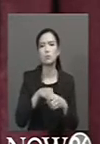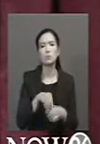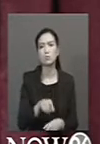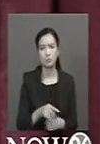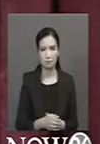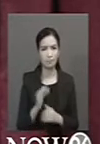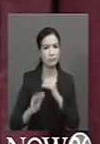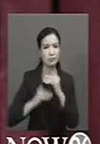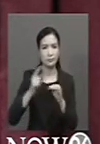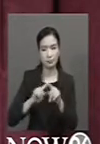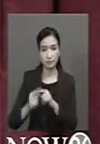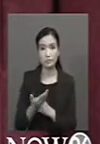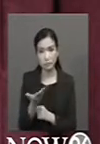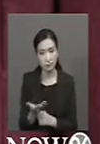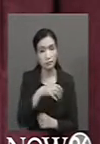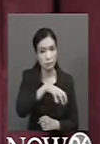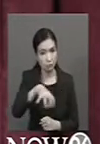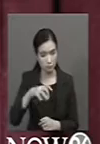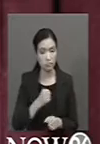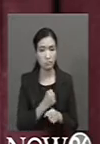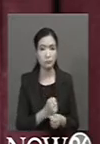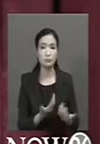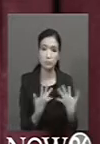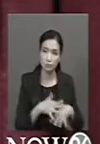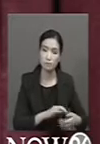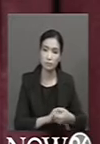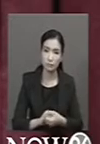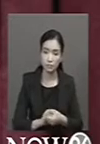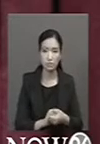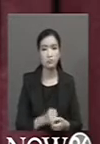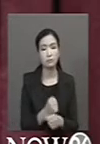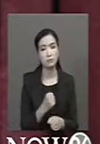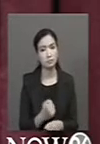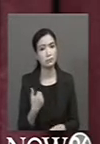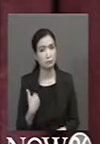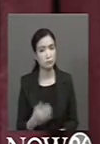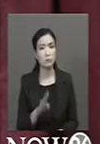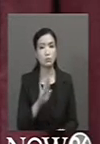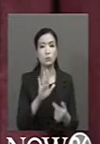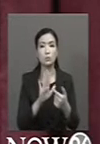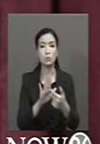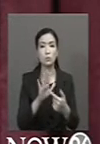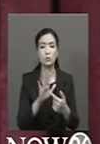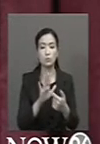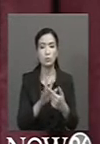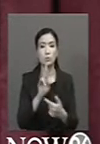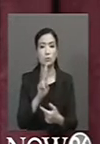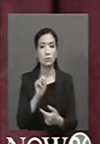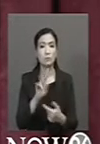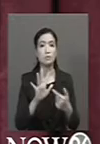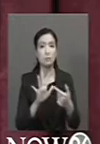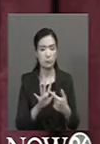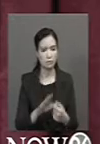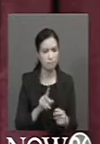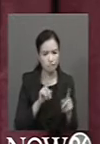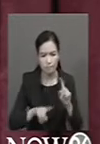แผ่นดินขอให้ทุกหน่วยงานต้องทำแบบประชารัฐต้องบูรณาการการทำงานร่วมกันให้สำรวจความต้องการของประชาชนตั้งแต่ระ